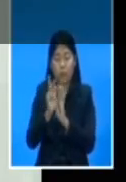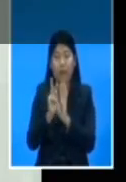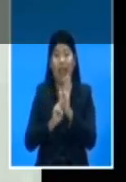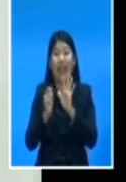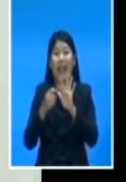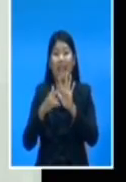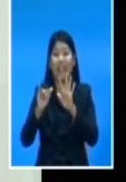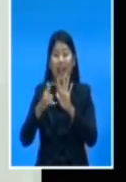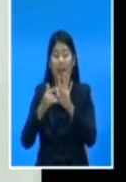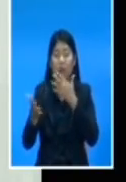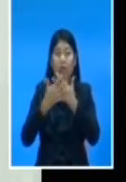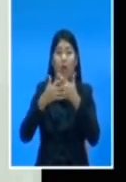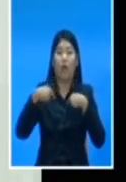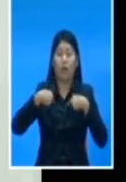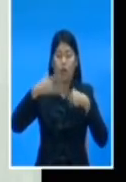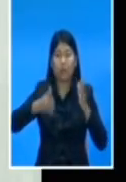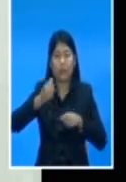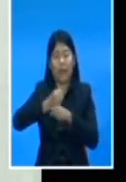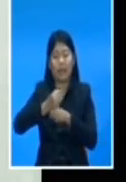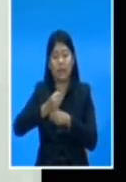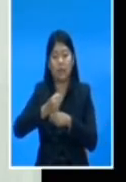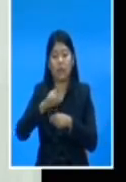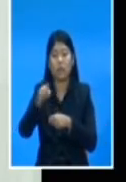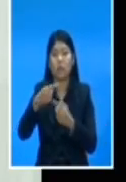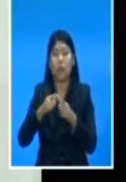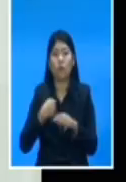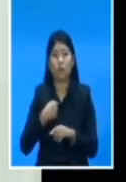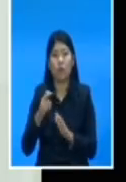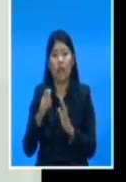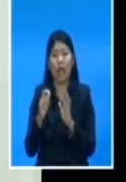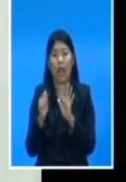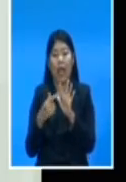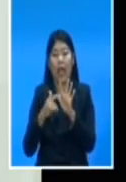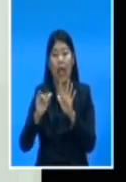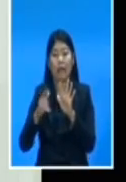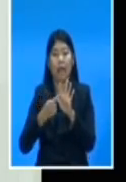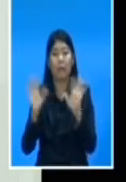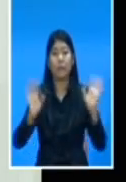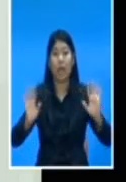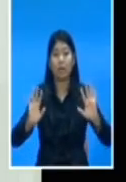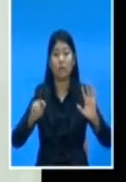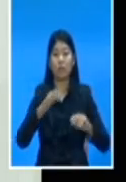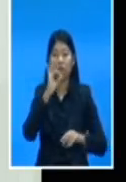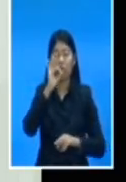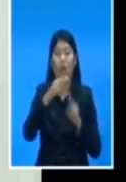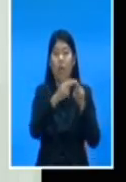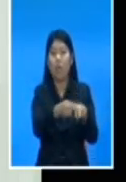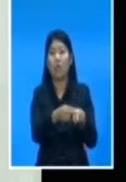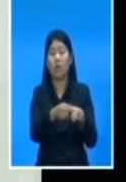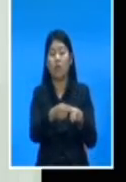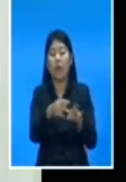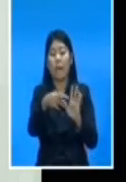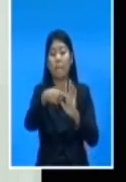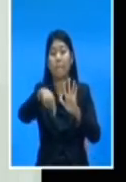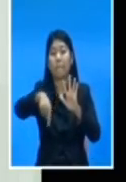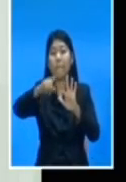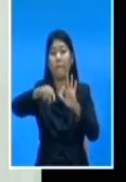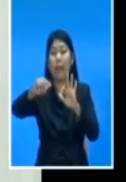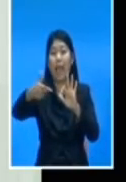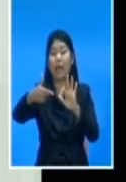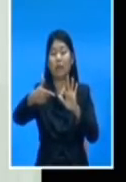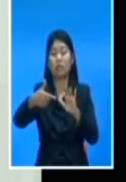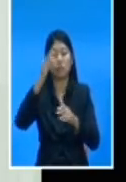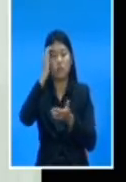ให้แต่พอเป็นเรื่องทางแพ่งหรือเป็นแพ่งเกี่ยวเนื่องคดีอาญาจะต้องไปฟ้องเรียกค่าเสียหายต่อตำรวจทิ้ง